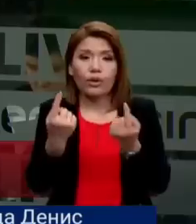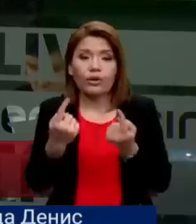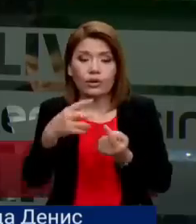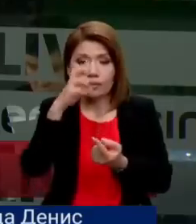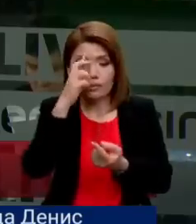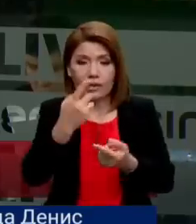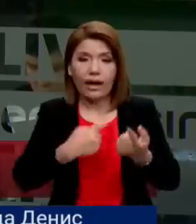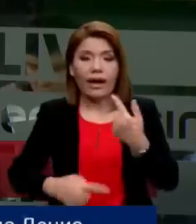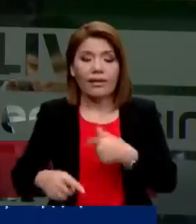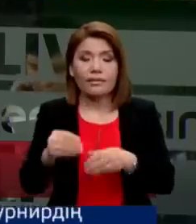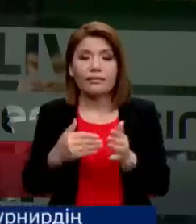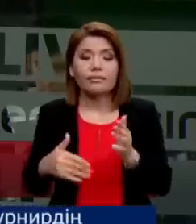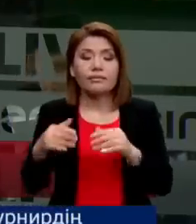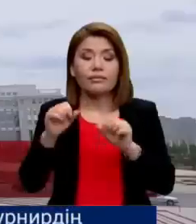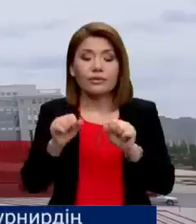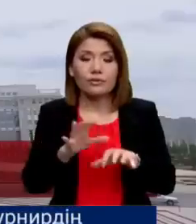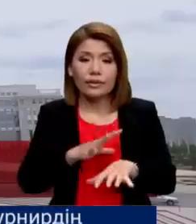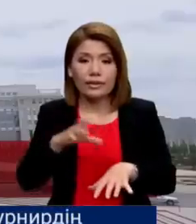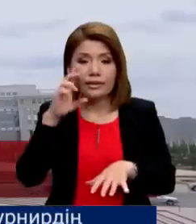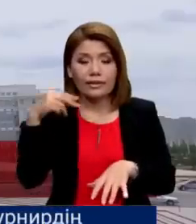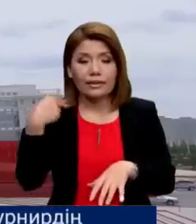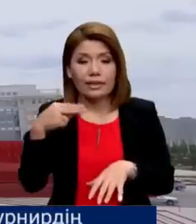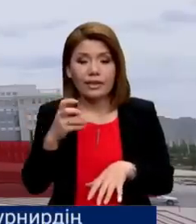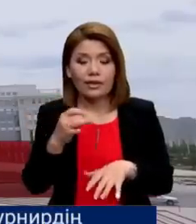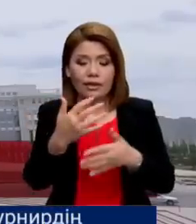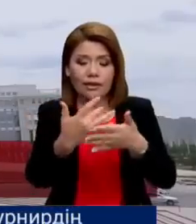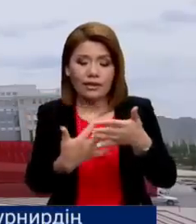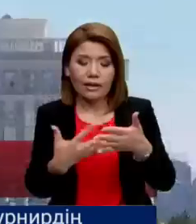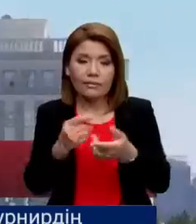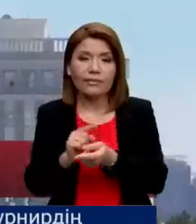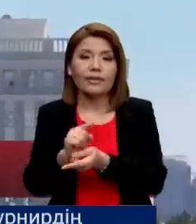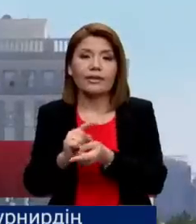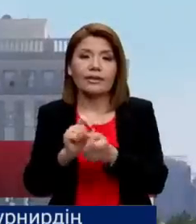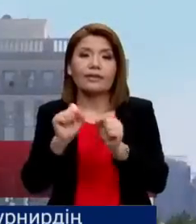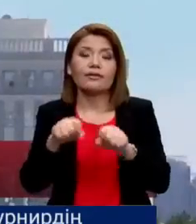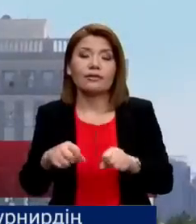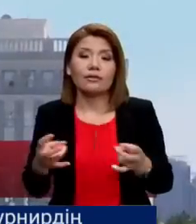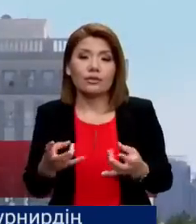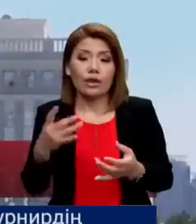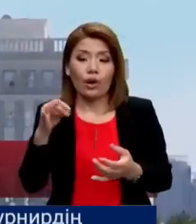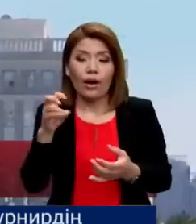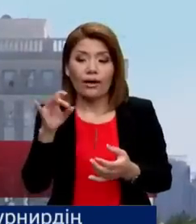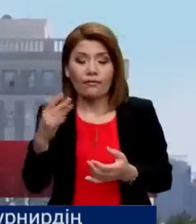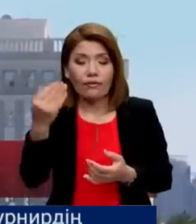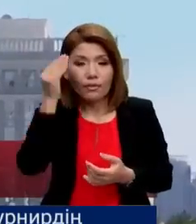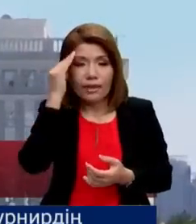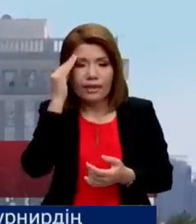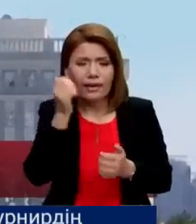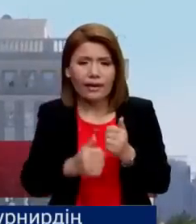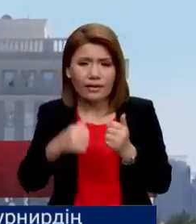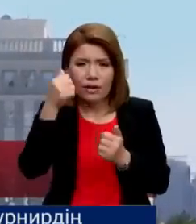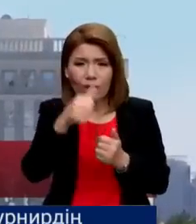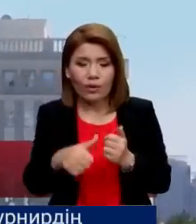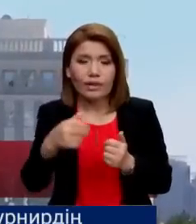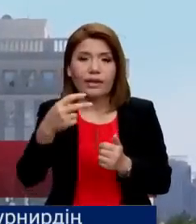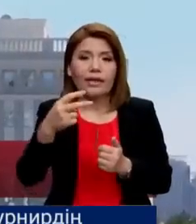мәртебесі қайтарылуы мүмкін. Осыған байланысты мемлекет басшысы атаулы күндер тізбесіне өзгеріс енгізуді ұсынды. Қасым Жомарт Тоқаевтың пайымынша жыл сайын